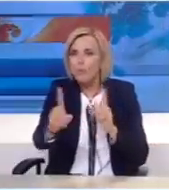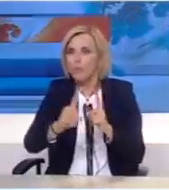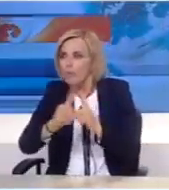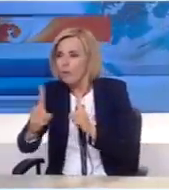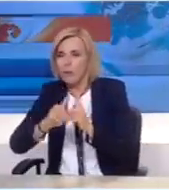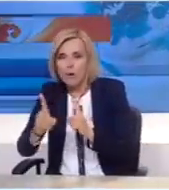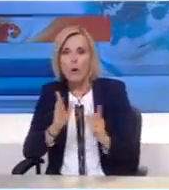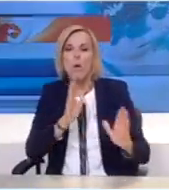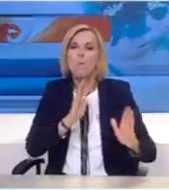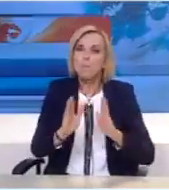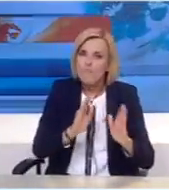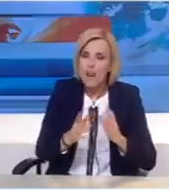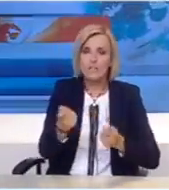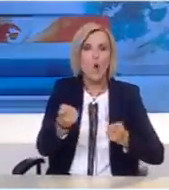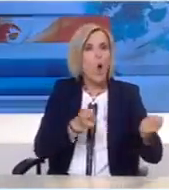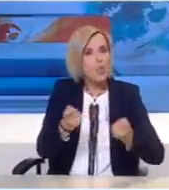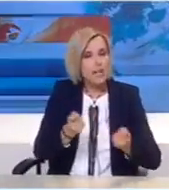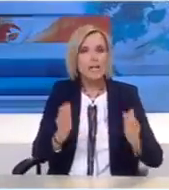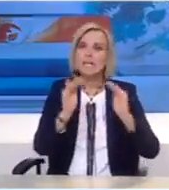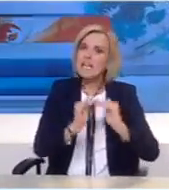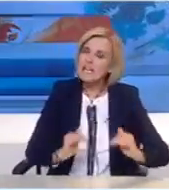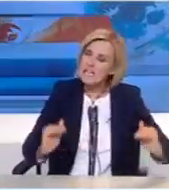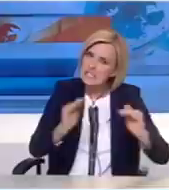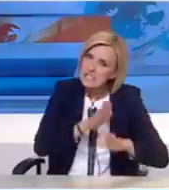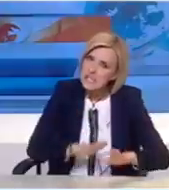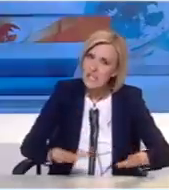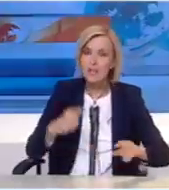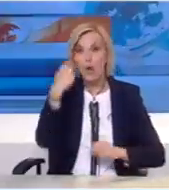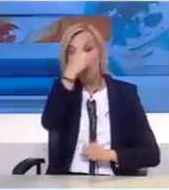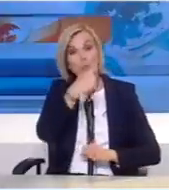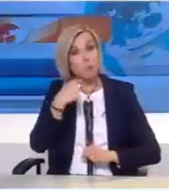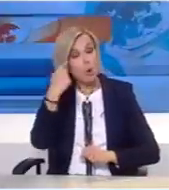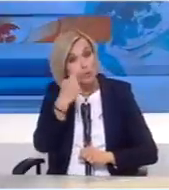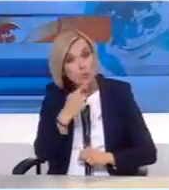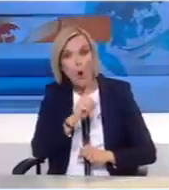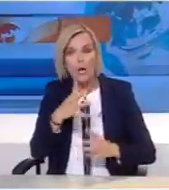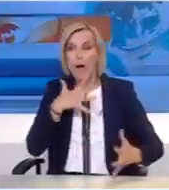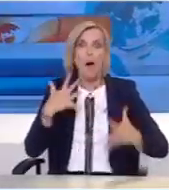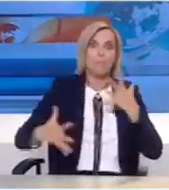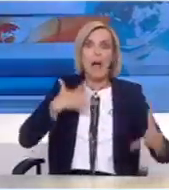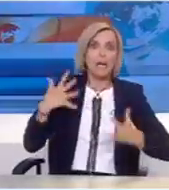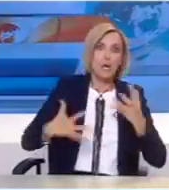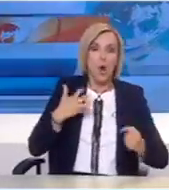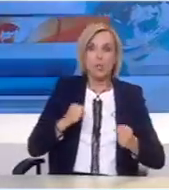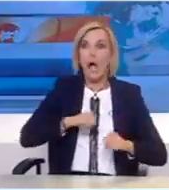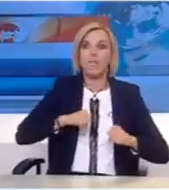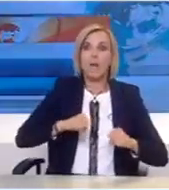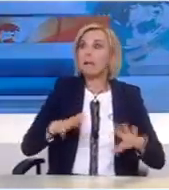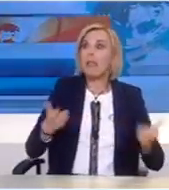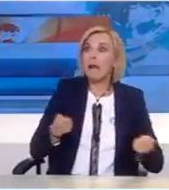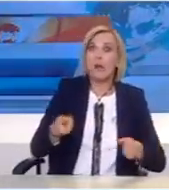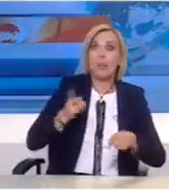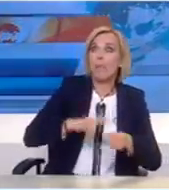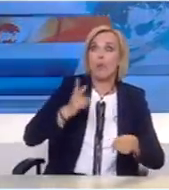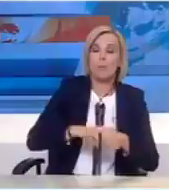την προφύλαξη, τις οδηγίες, να τους καθησυχάσουμε, να δουν ένα πρόσωπο το οποίο δεν σπέρνει τον πανικό και δεν μεταφέρει την απειλή